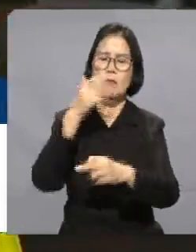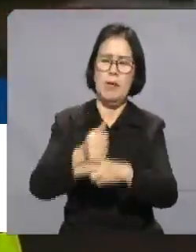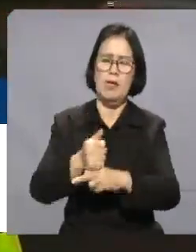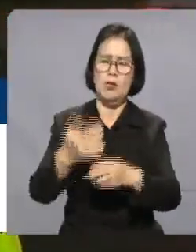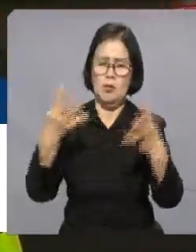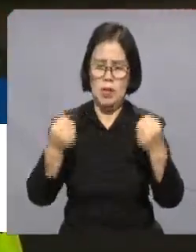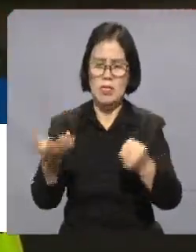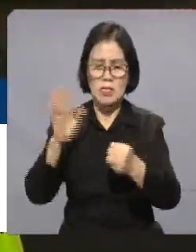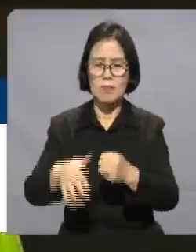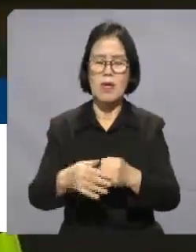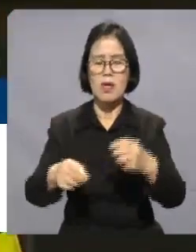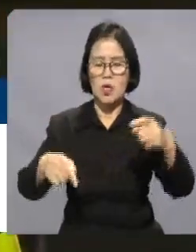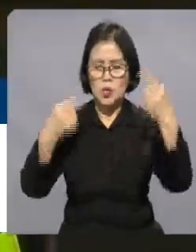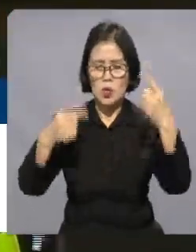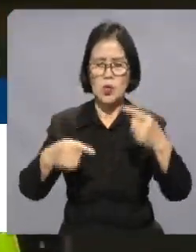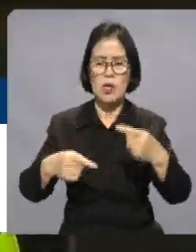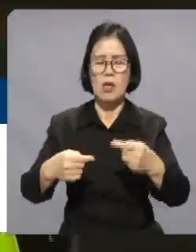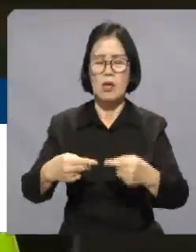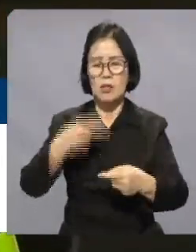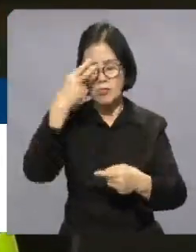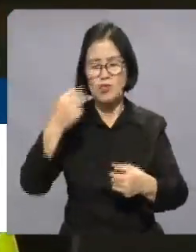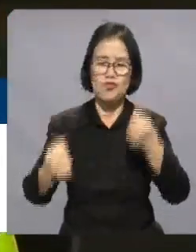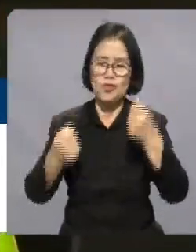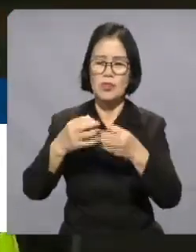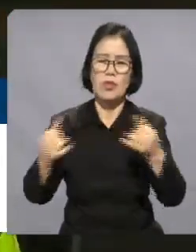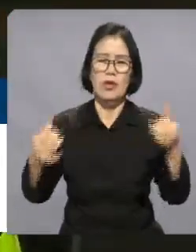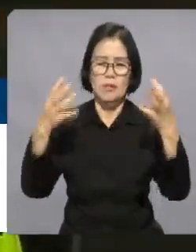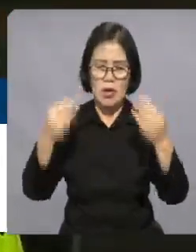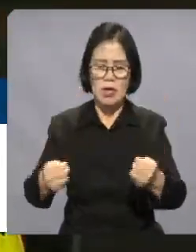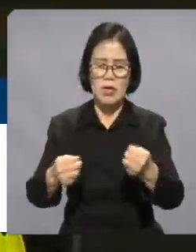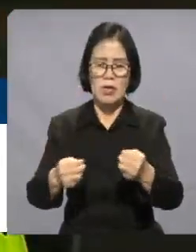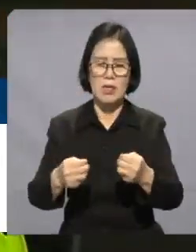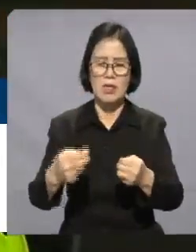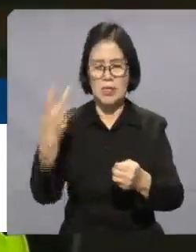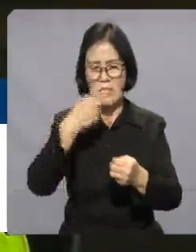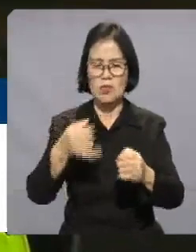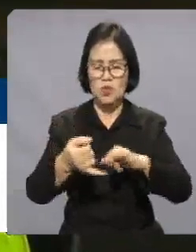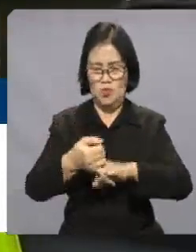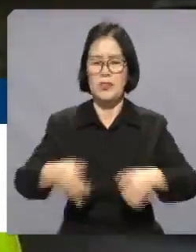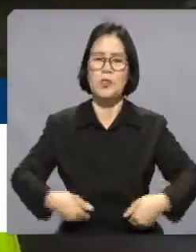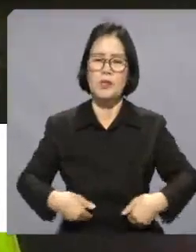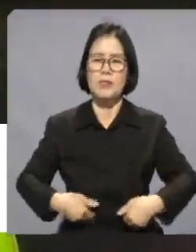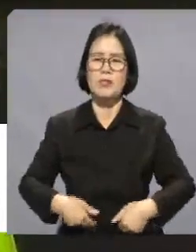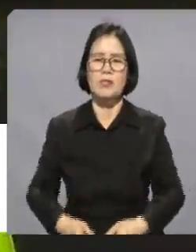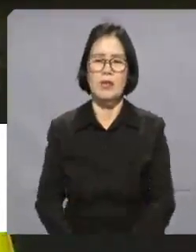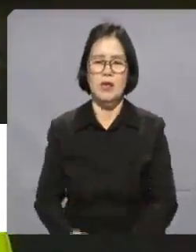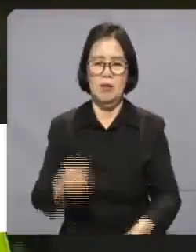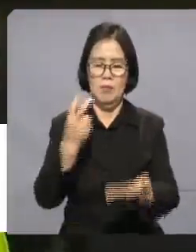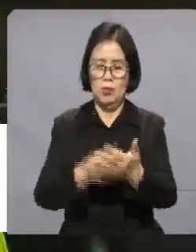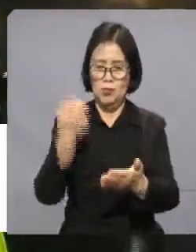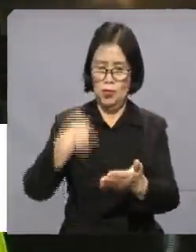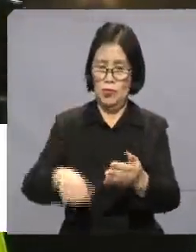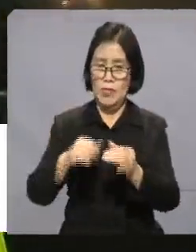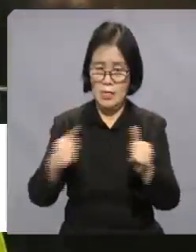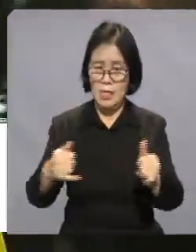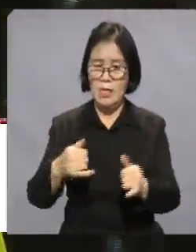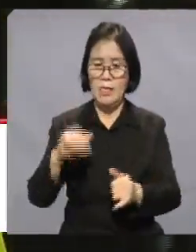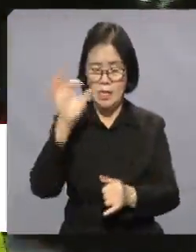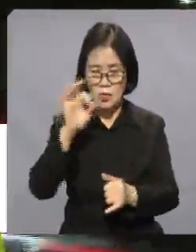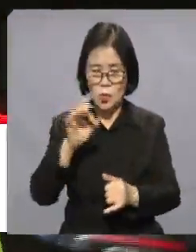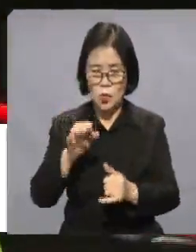연초에도 음주 운전자가 많아서 저희들이 단속을 안 할 수가 없습니다. 법규 위반자도 단속도